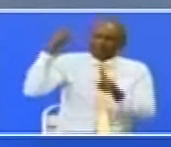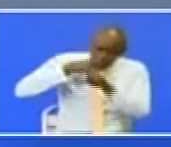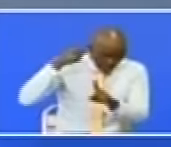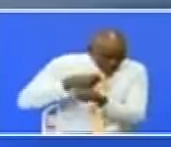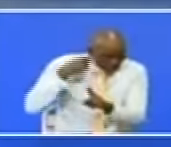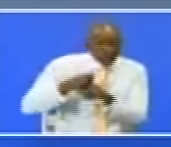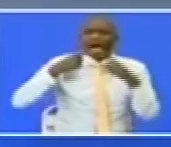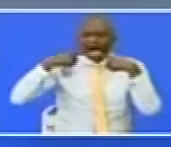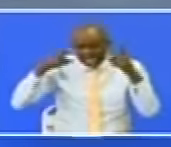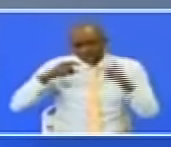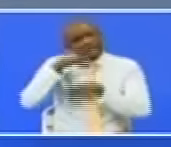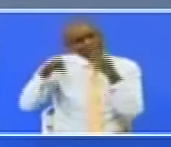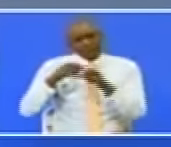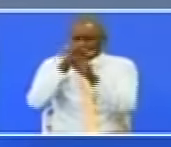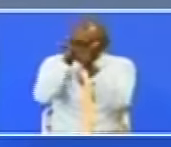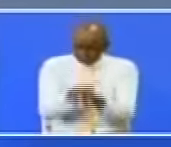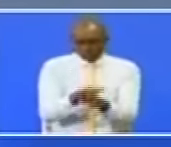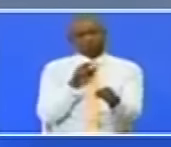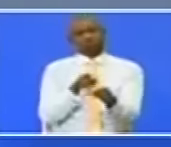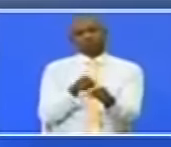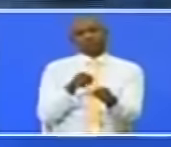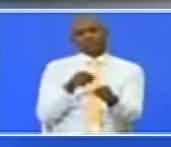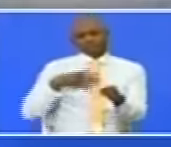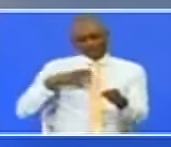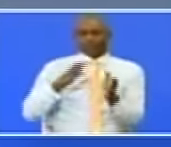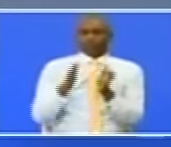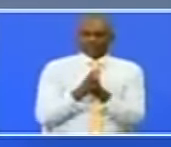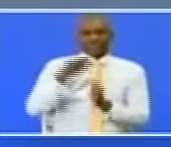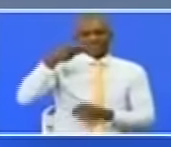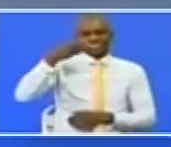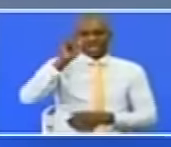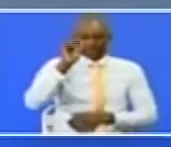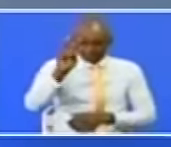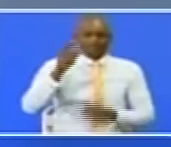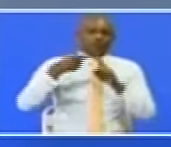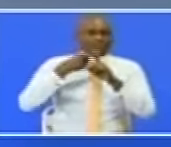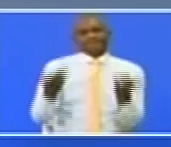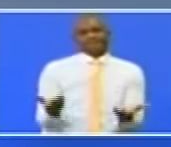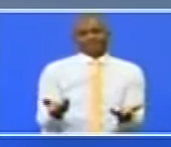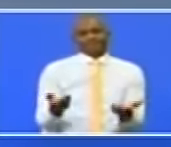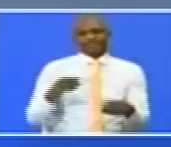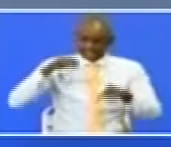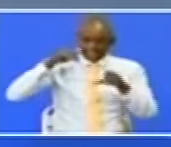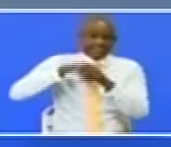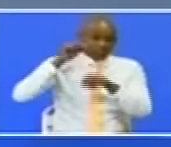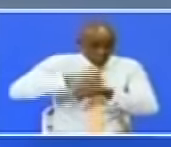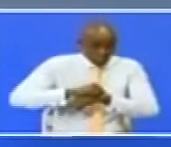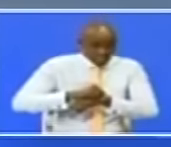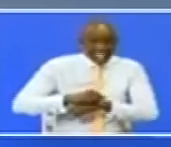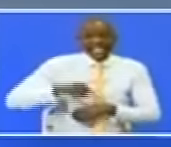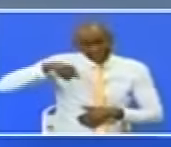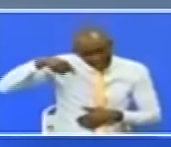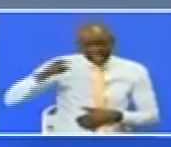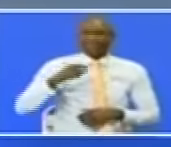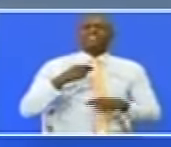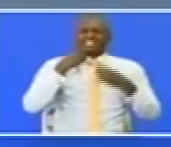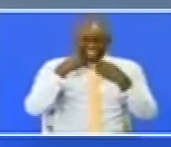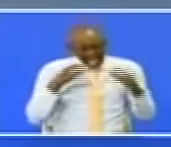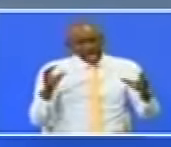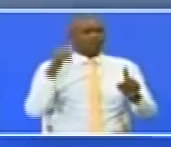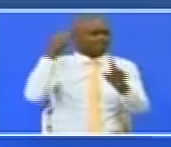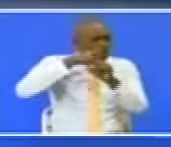yake kuhusu vita dhidi ya HIV na kubaguliwa kwa watoto haswa shuleni. Ikiwa Elijah ameweza kupaza sauti yake